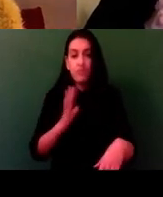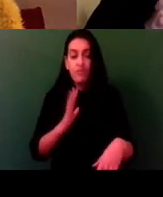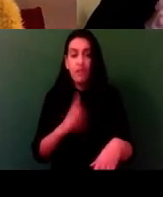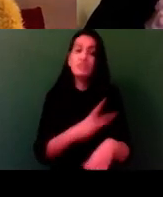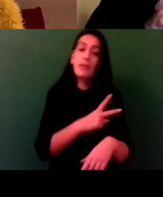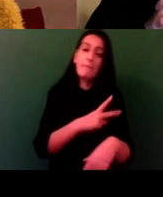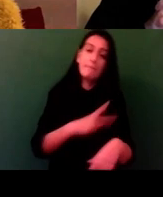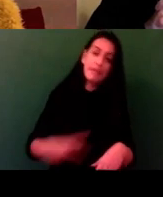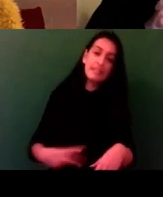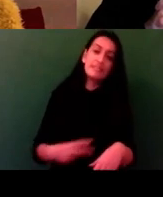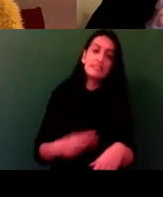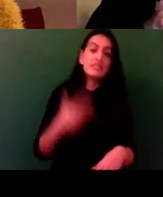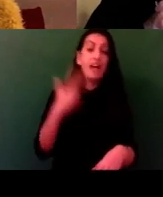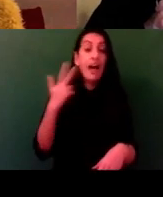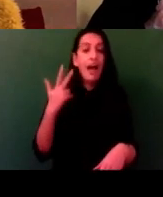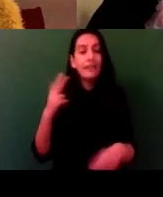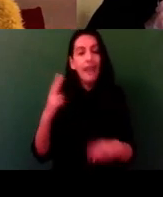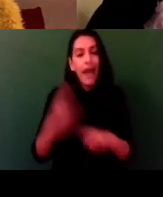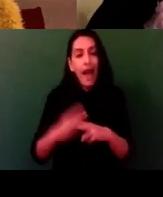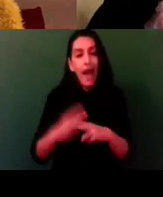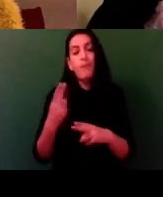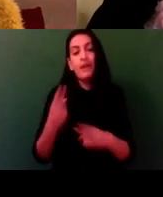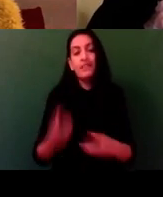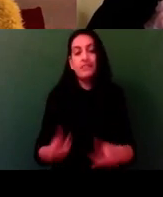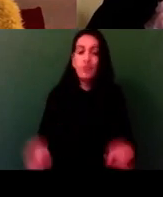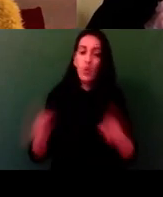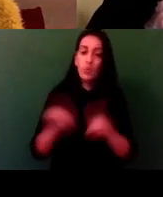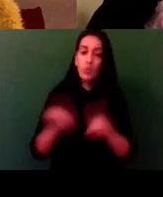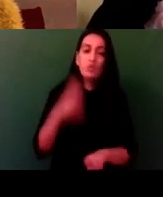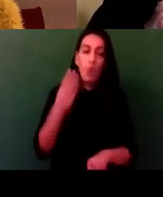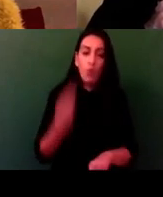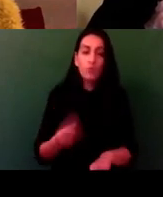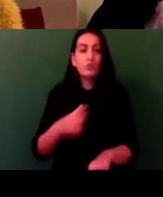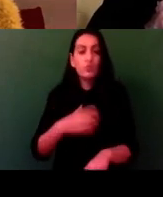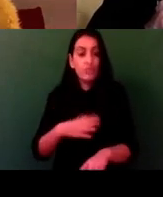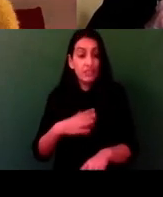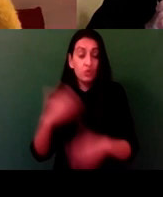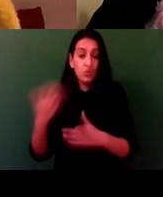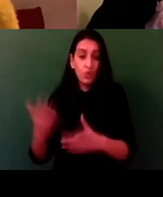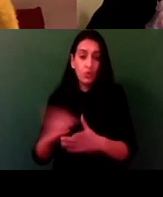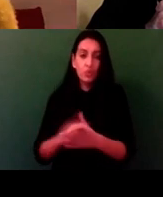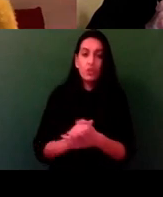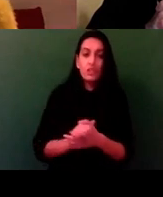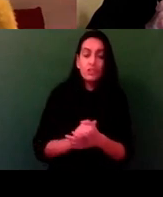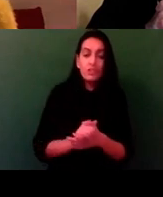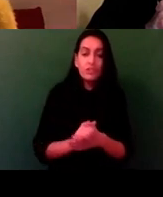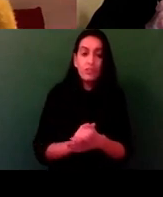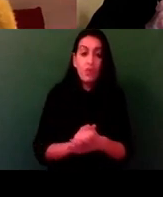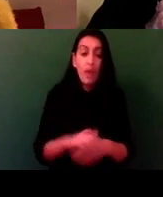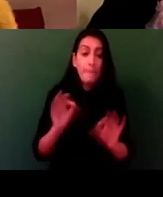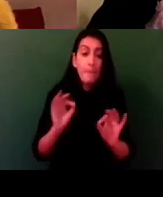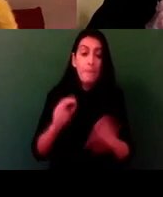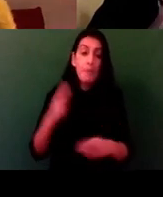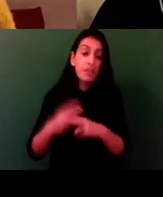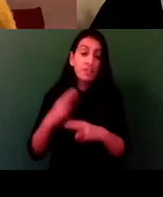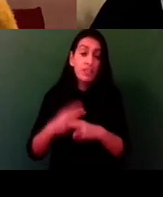acele hemen toplanalım. Yani böyle tamam bir şeyler yapalım diyoruz. Sabahında arıyorlar, akşam gelir misiniz? Yani böyle alelacele bir şeyleri